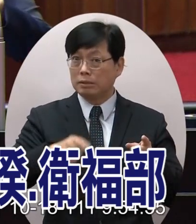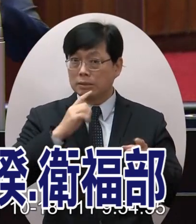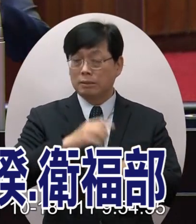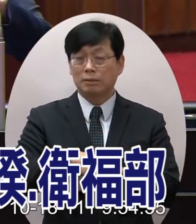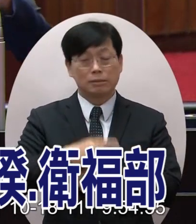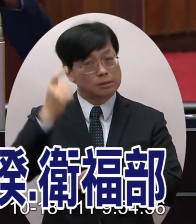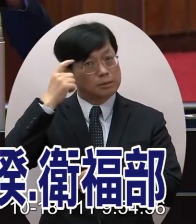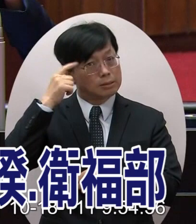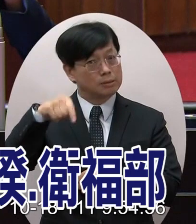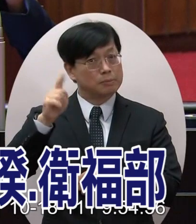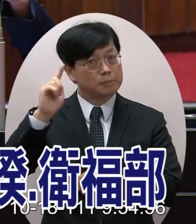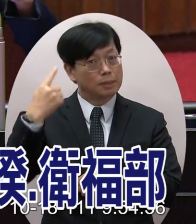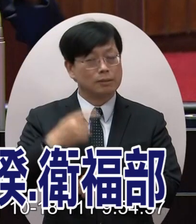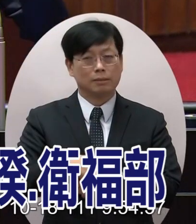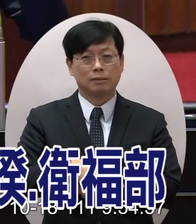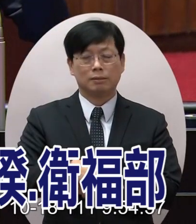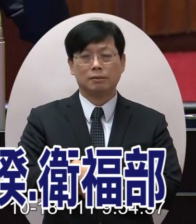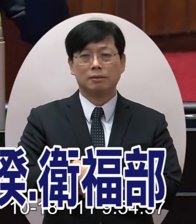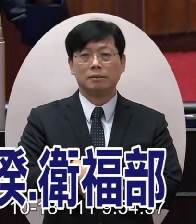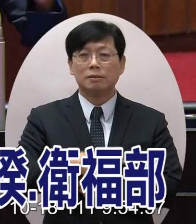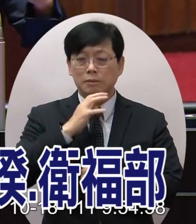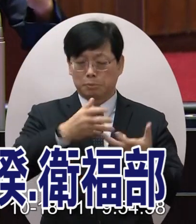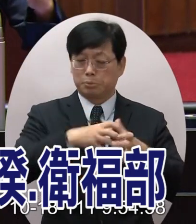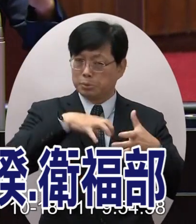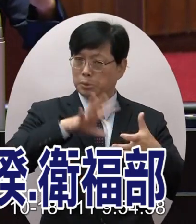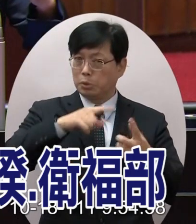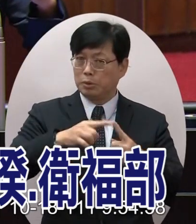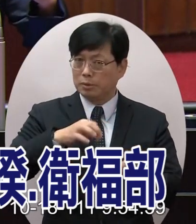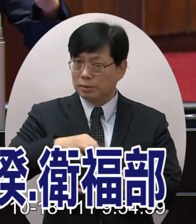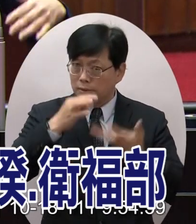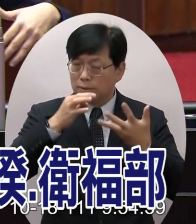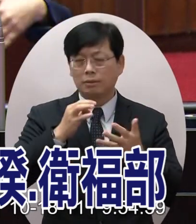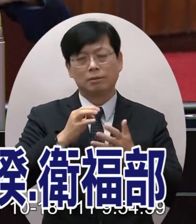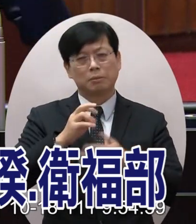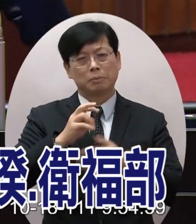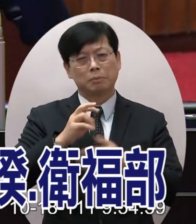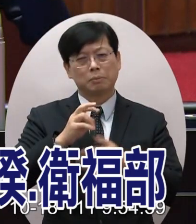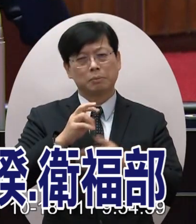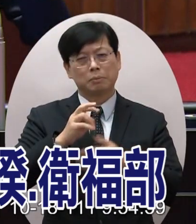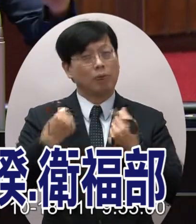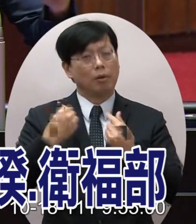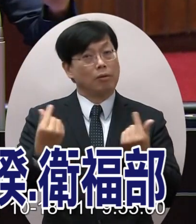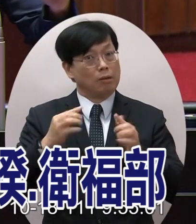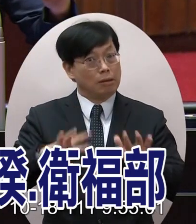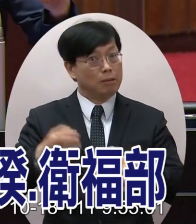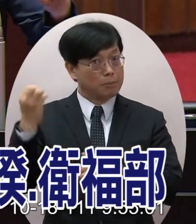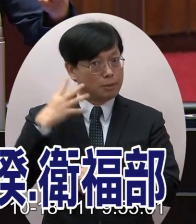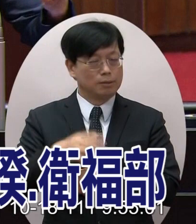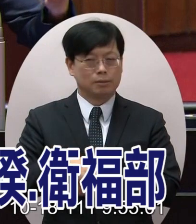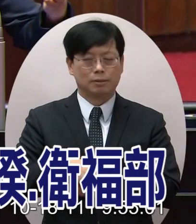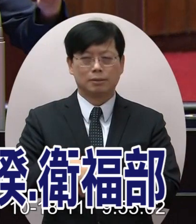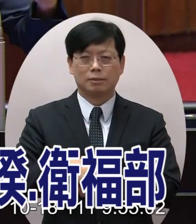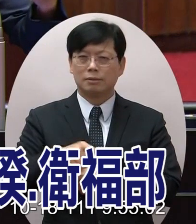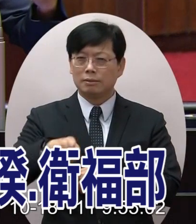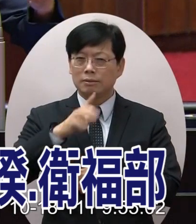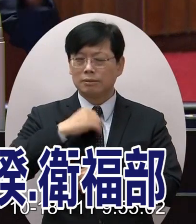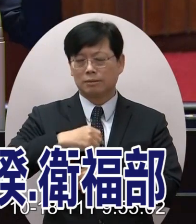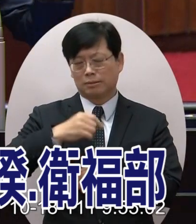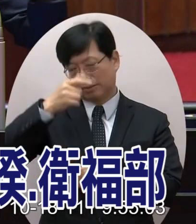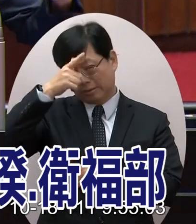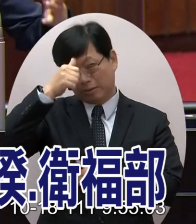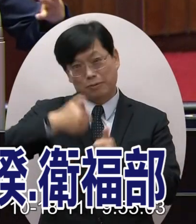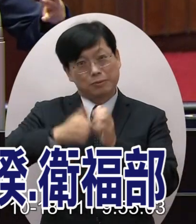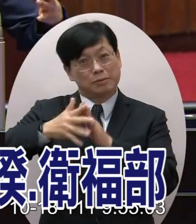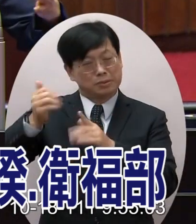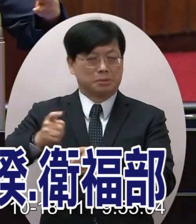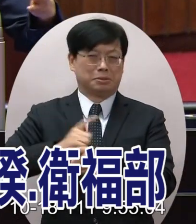概念是怎么来的吗？是就是说部里面有人提起来呢，还是事实上就像我们现在讲说，这个黄珊讲说，这个概